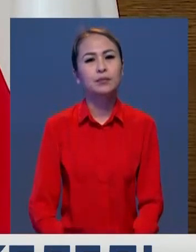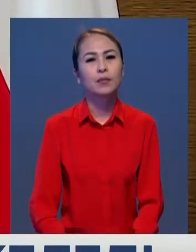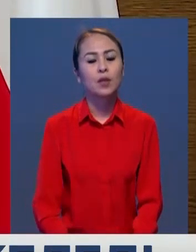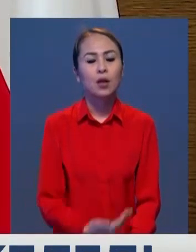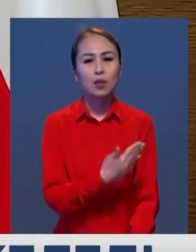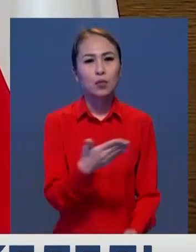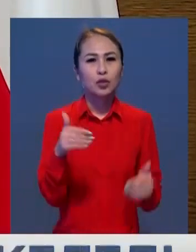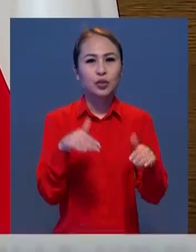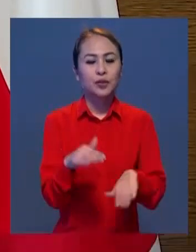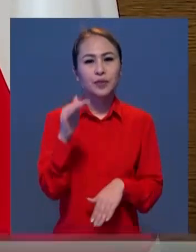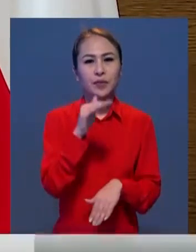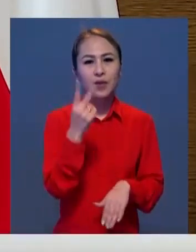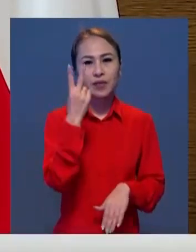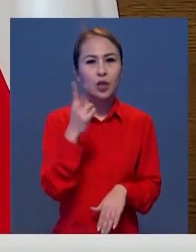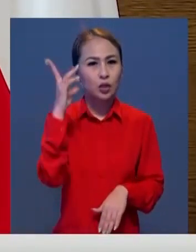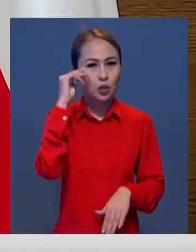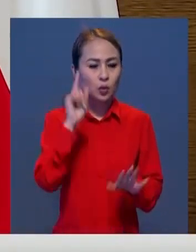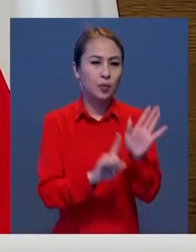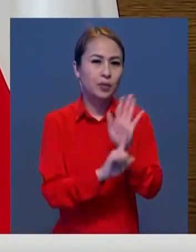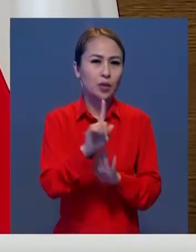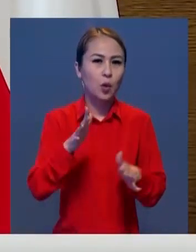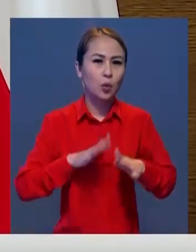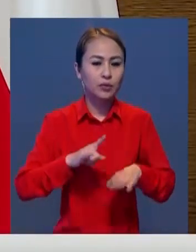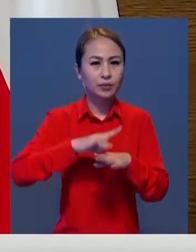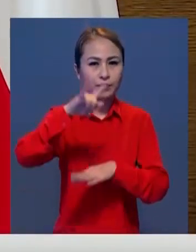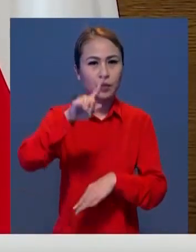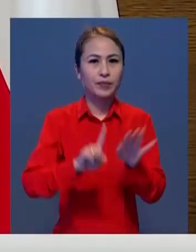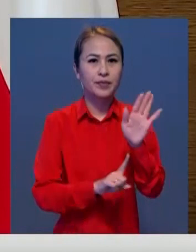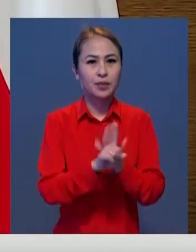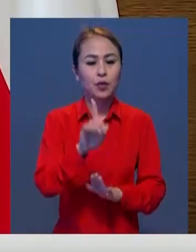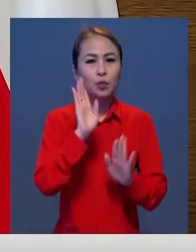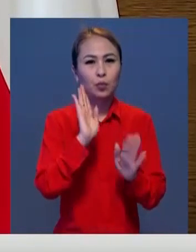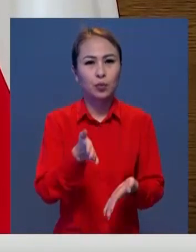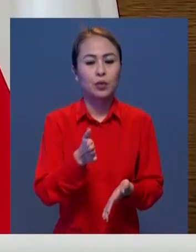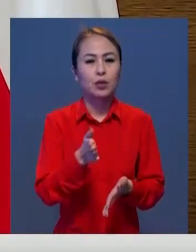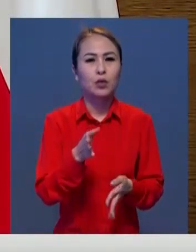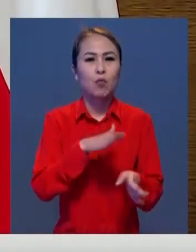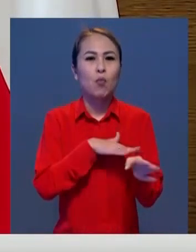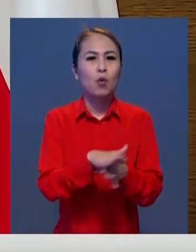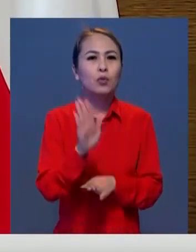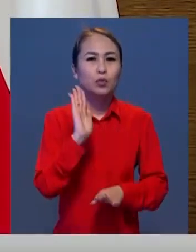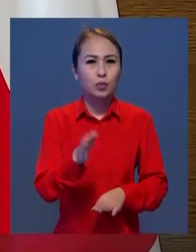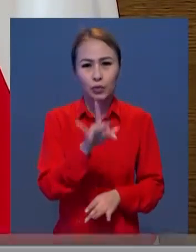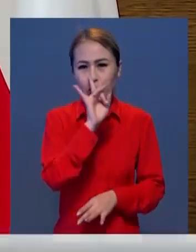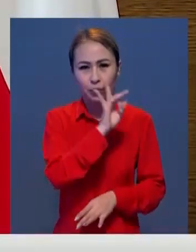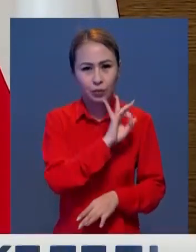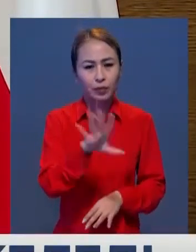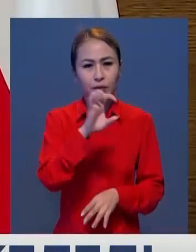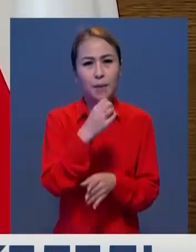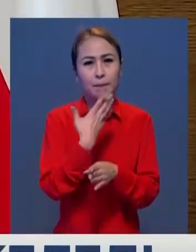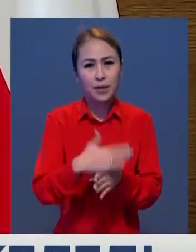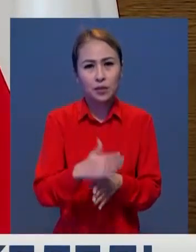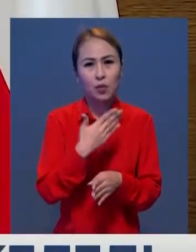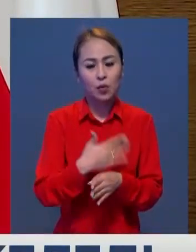Бұл шешім ақпанның 2-сінен бастап Грузия аспаны ұшақтарға толады дегенді білдірмейді. Мұның барлығы біртіндеп болады.